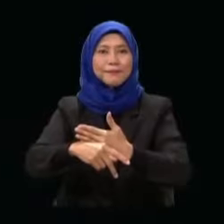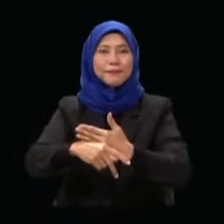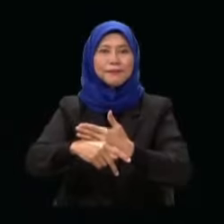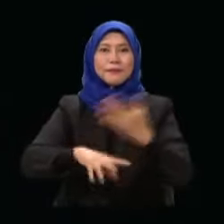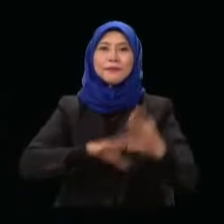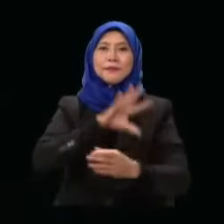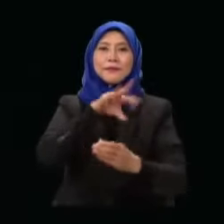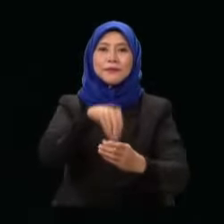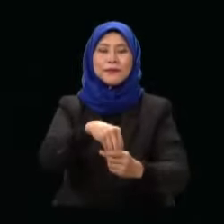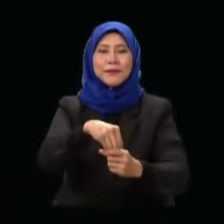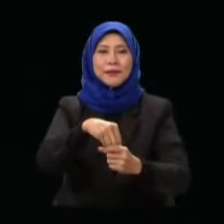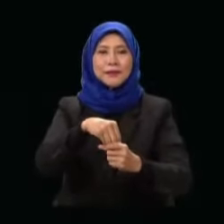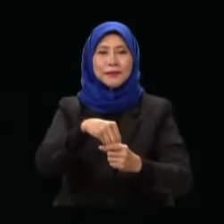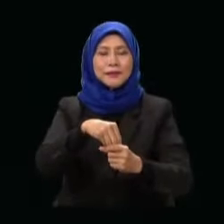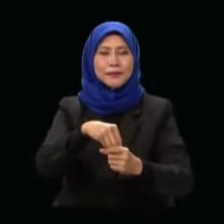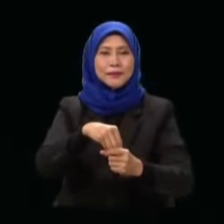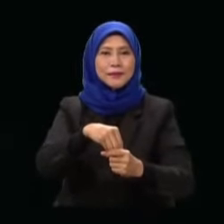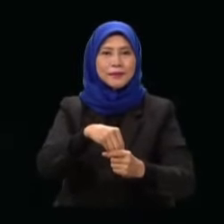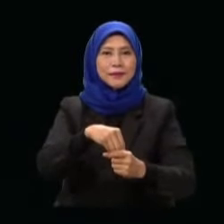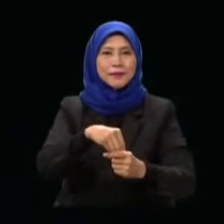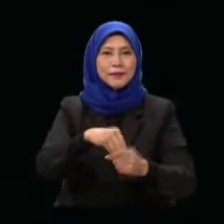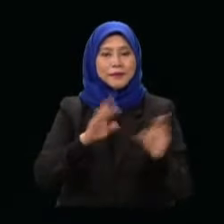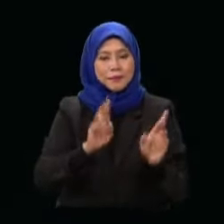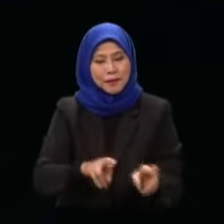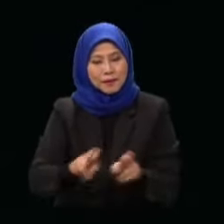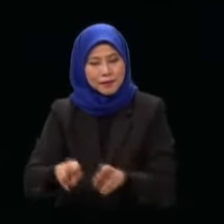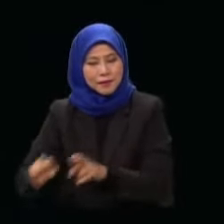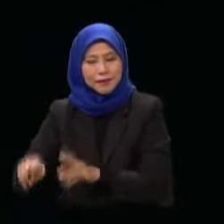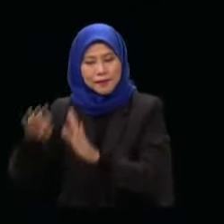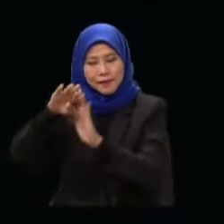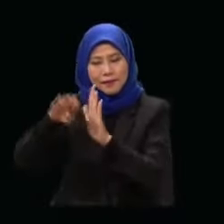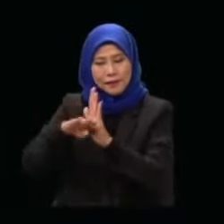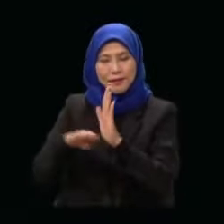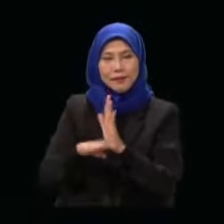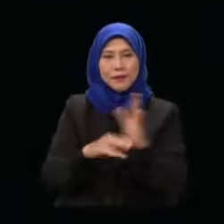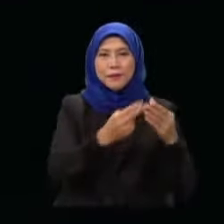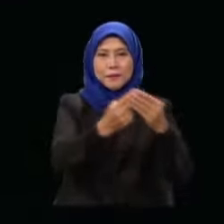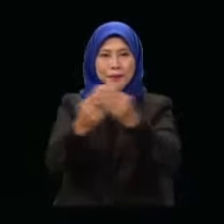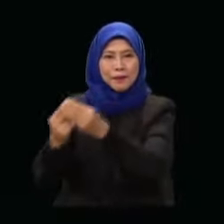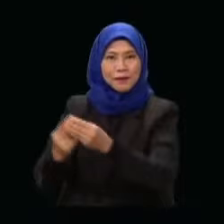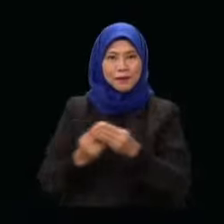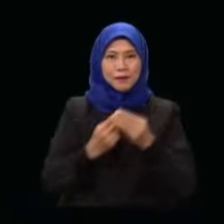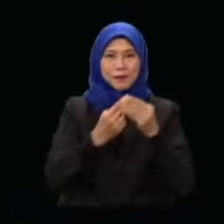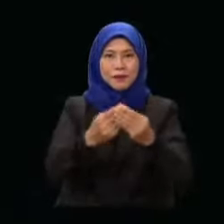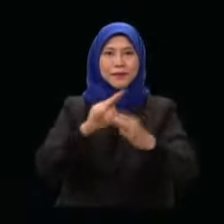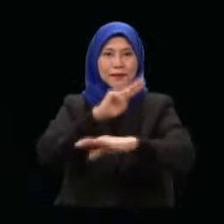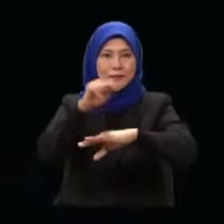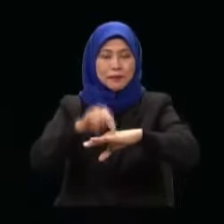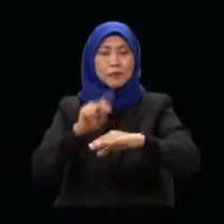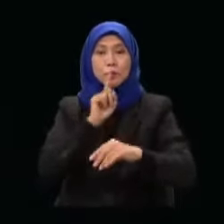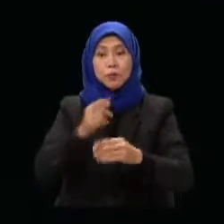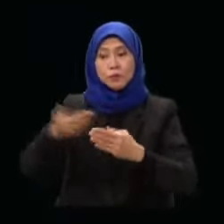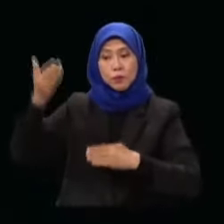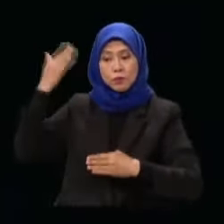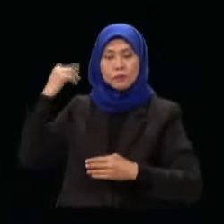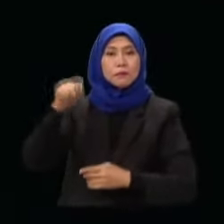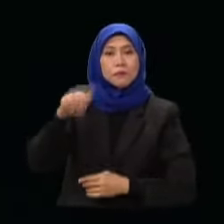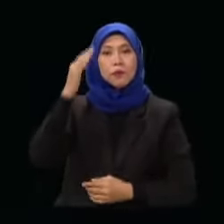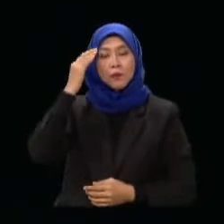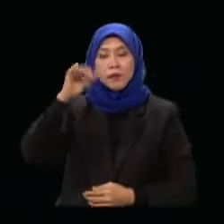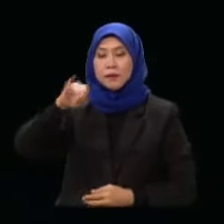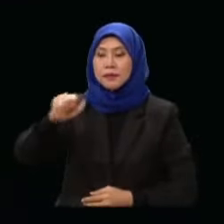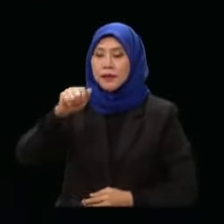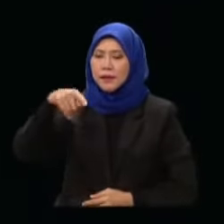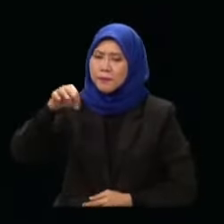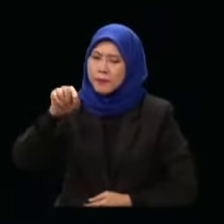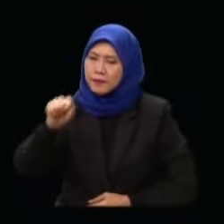nah melibatkan perancangan agenda perpaduan nasional magnetnya karena sebelumnya menawa pun tahu jatuh nih